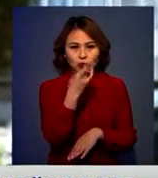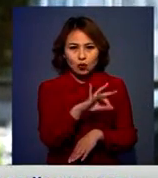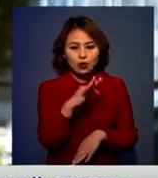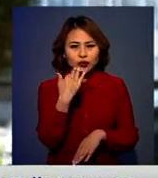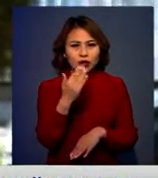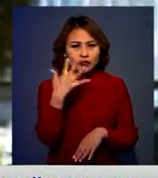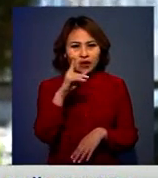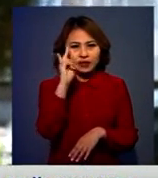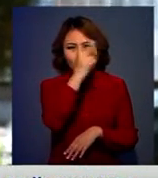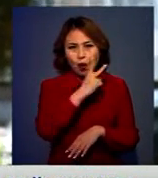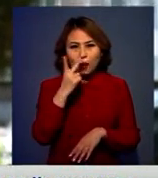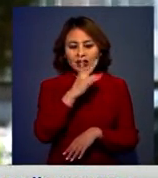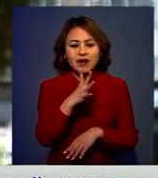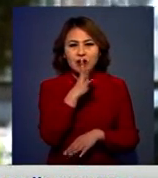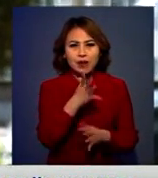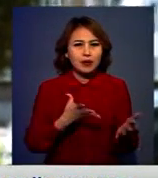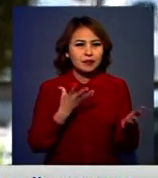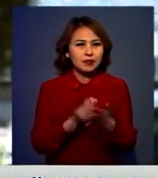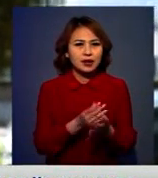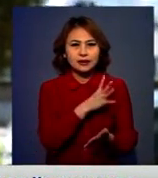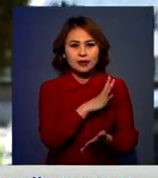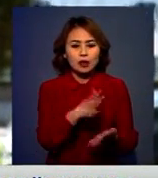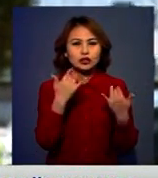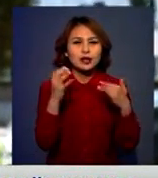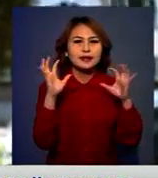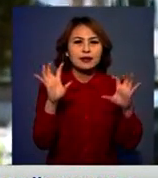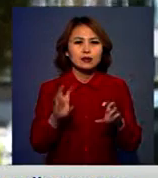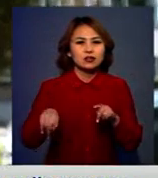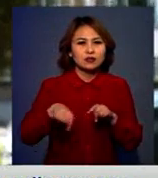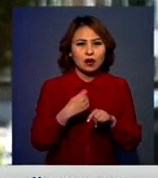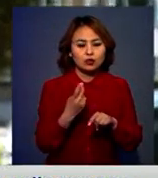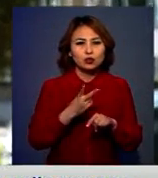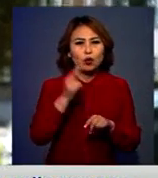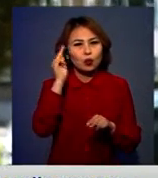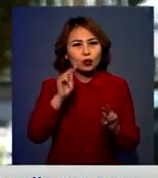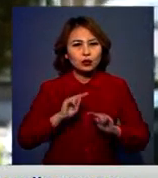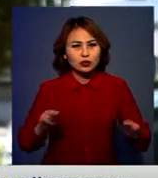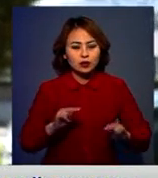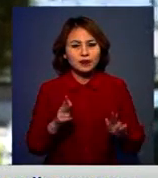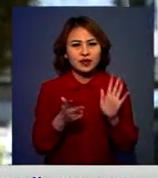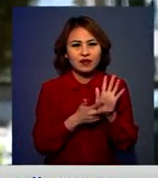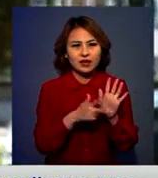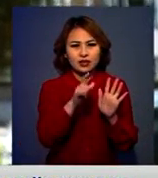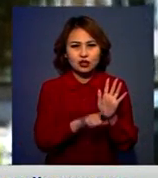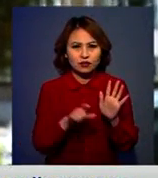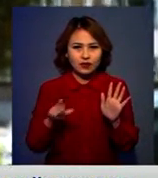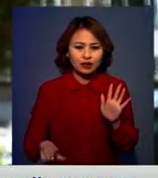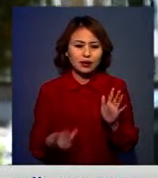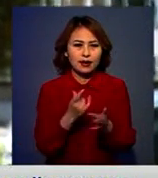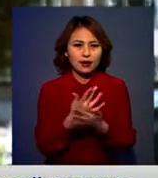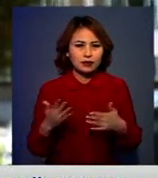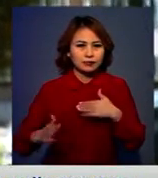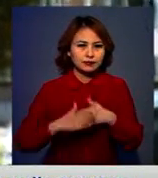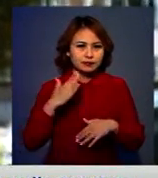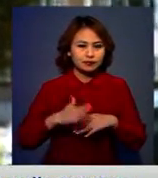2 жылдан бер істелінбеген. Ықпал ету шараларымен заң бұзушылықтар жойылып, білім беру жүйесінің 8 лауазымды тұлғасы түрлі